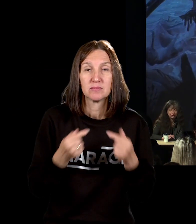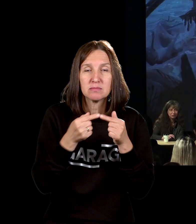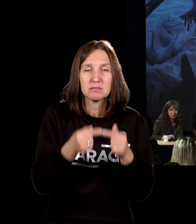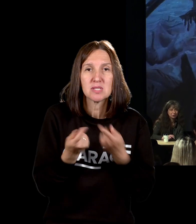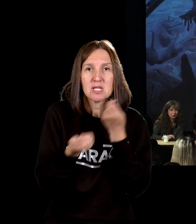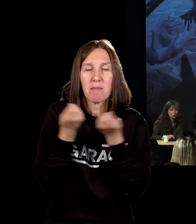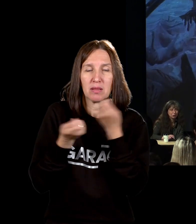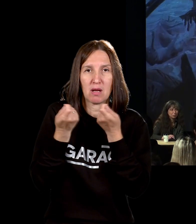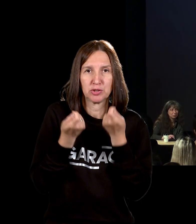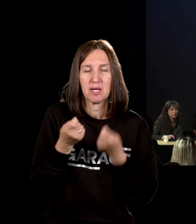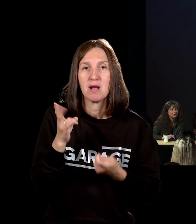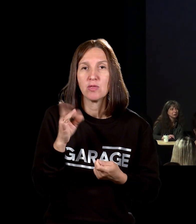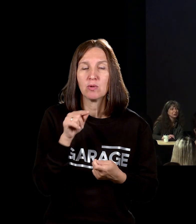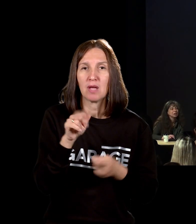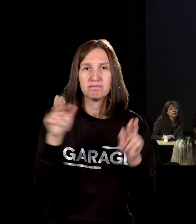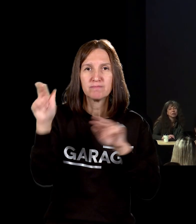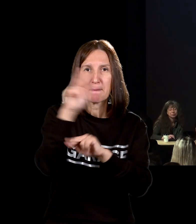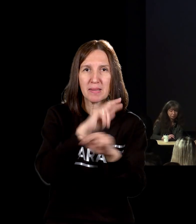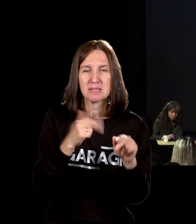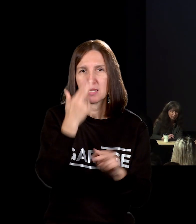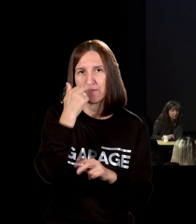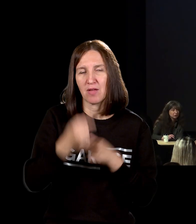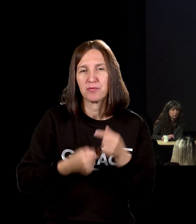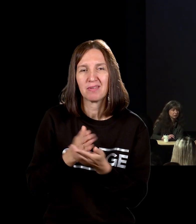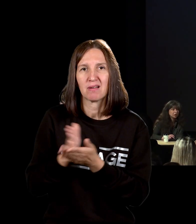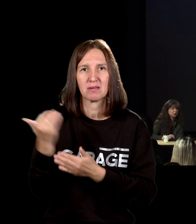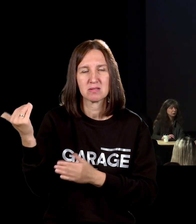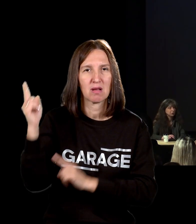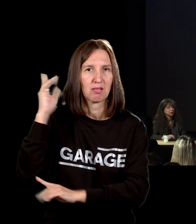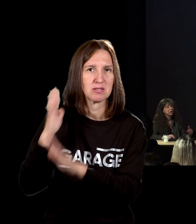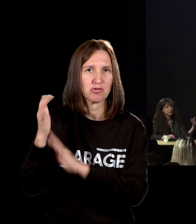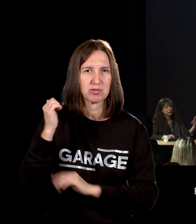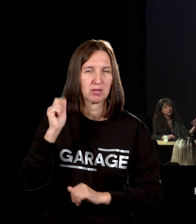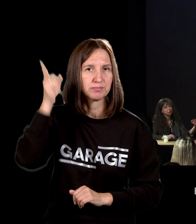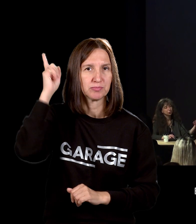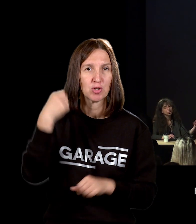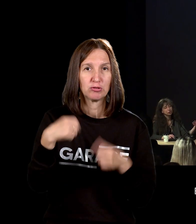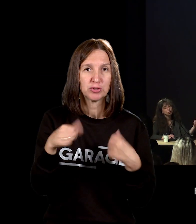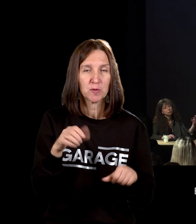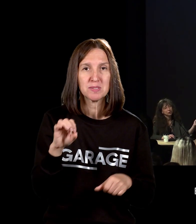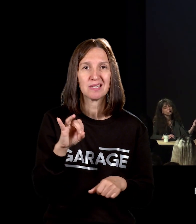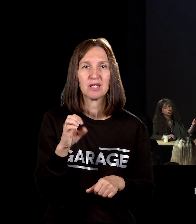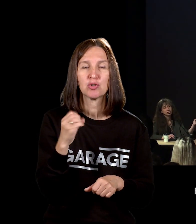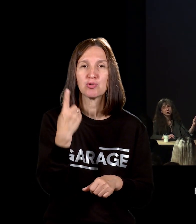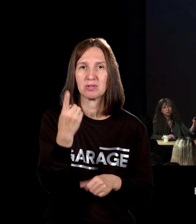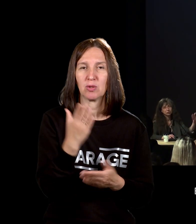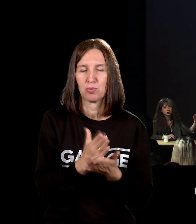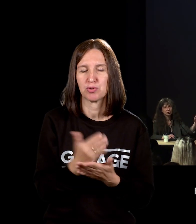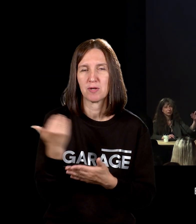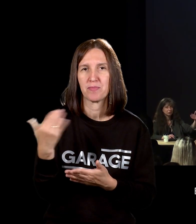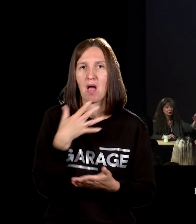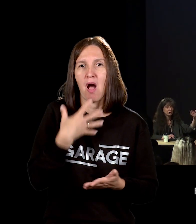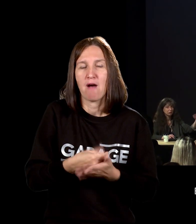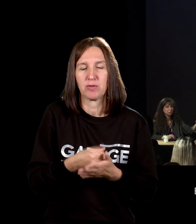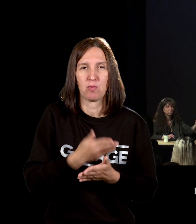репортажной достоверностью, да, но при этом написаны в традициях старинной живописи. И есть еще один тоже вариант автопортрета вот